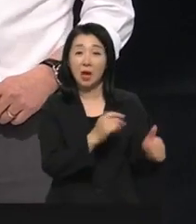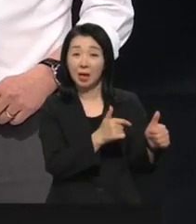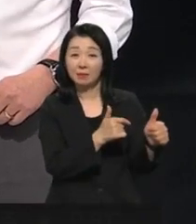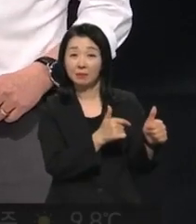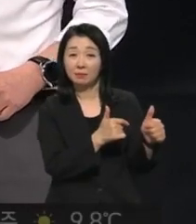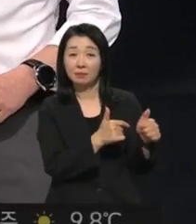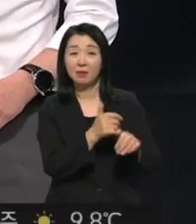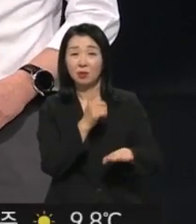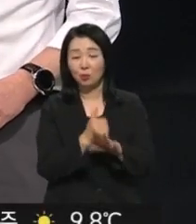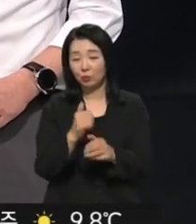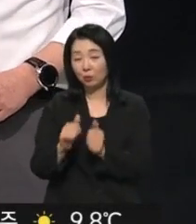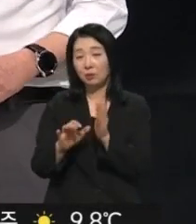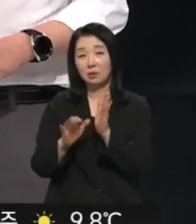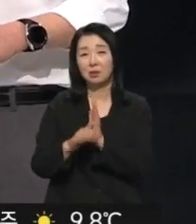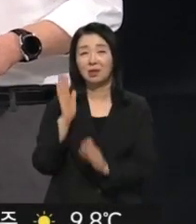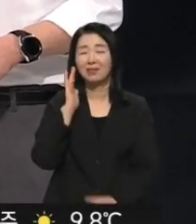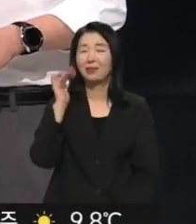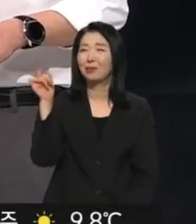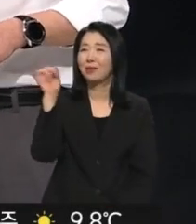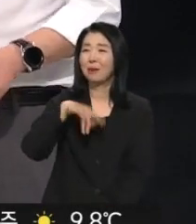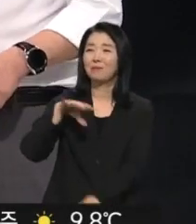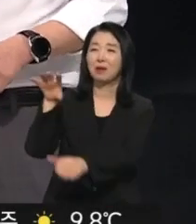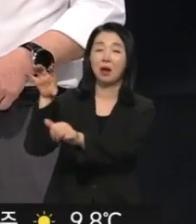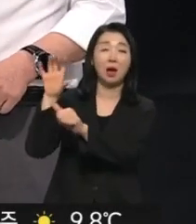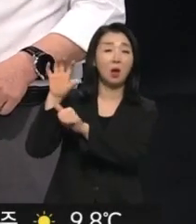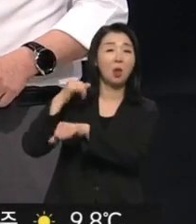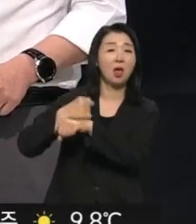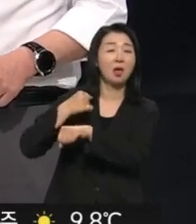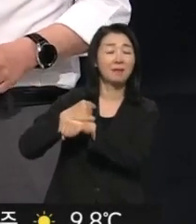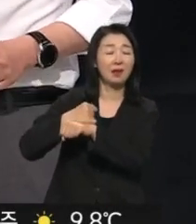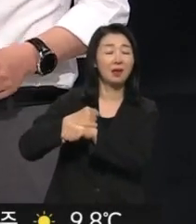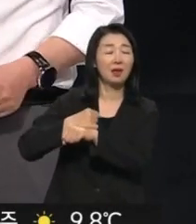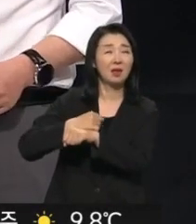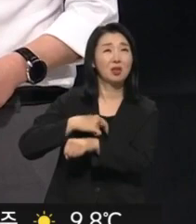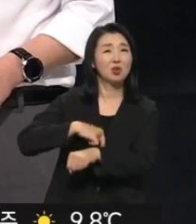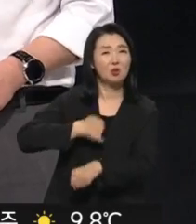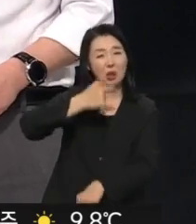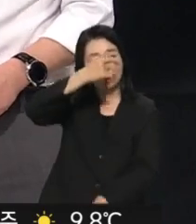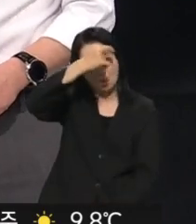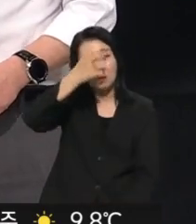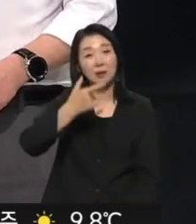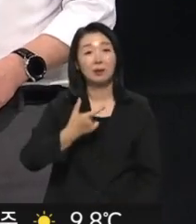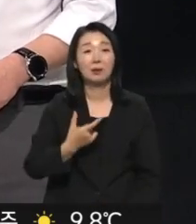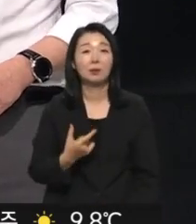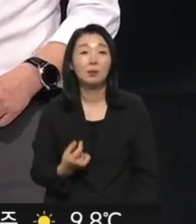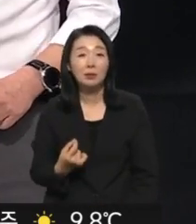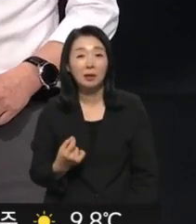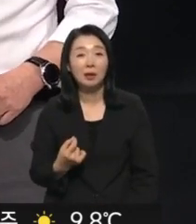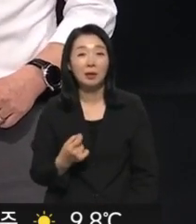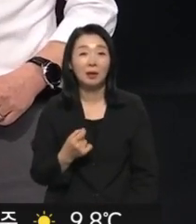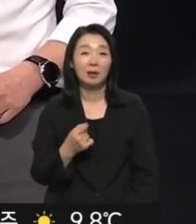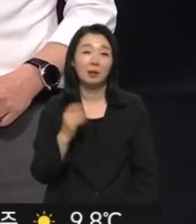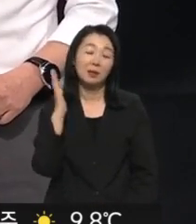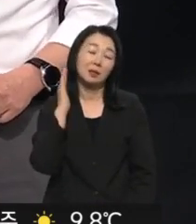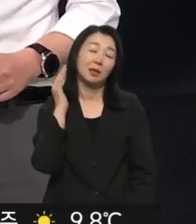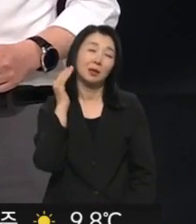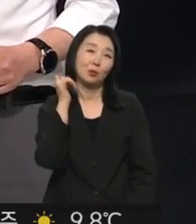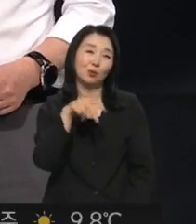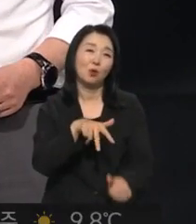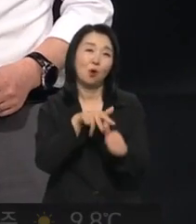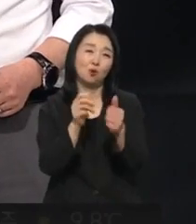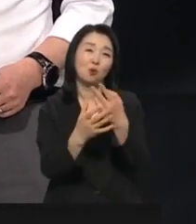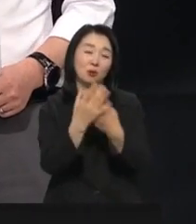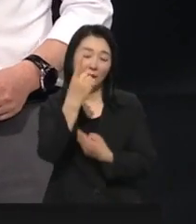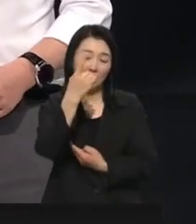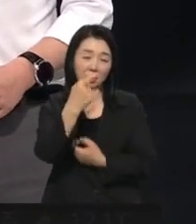결국 경선에서 대통령을 악용하겠다는 의지를 스스로 표출했다는 건데요. 대선 후보 단일화 1주년